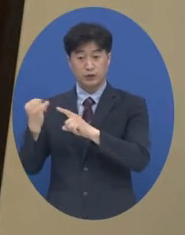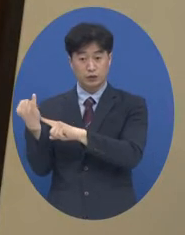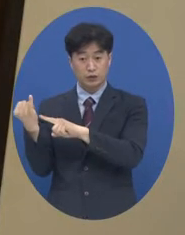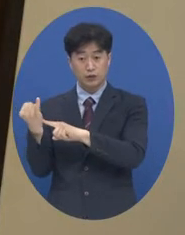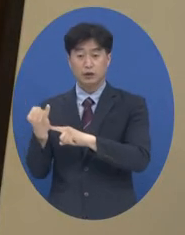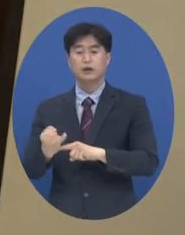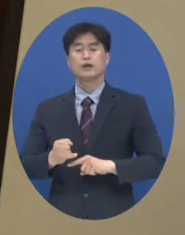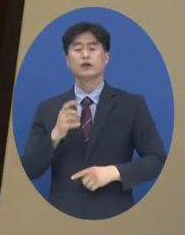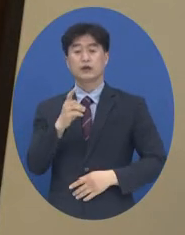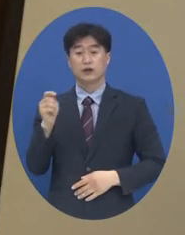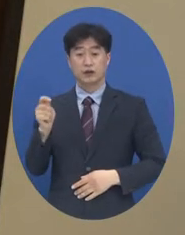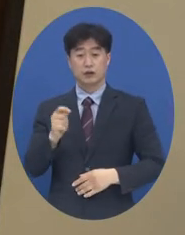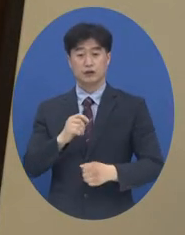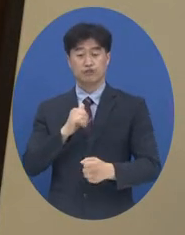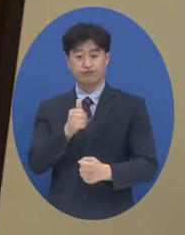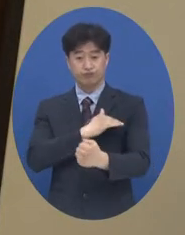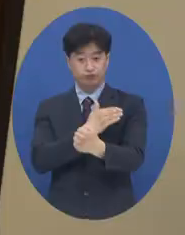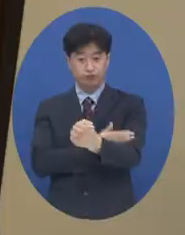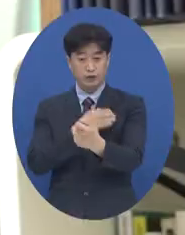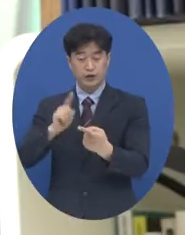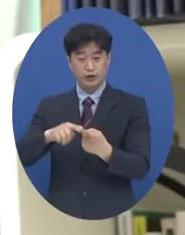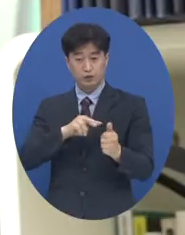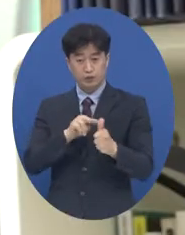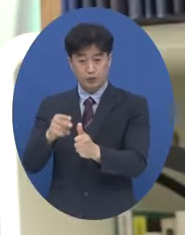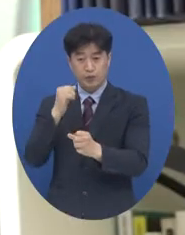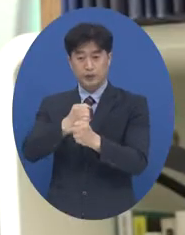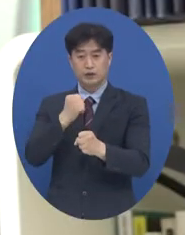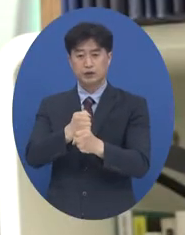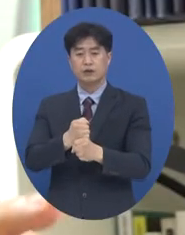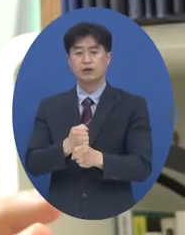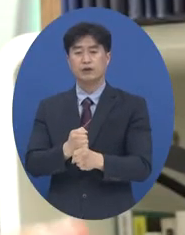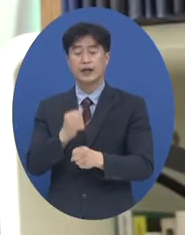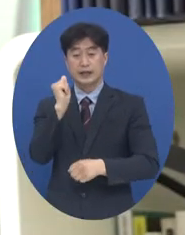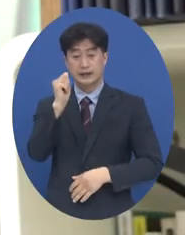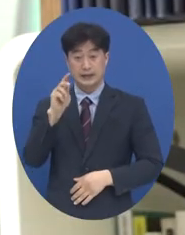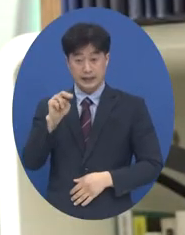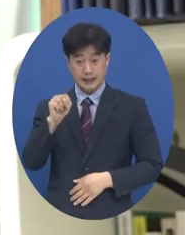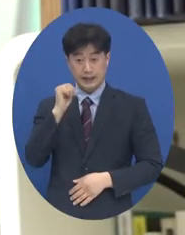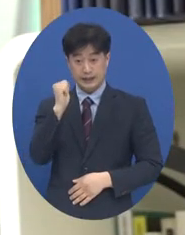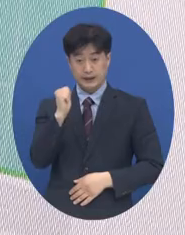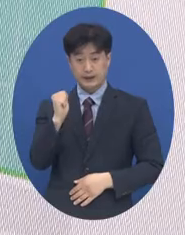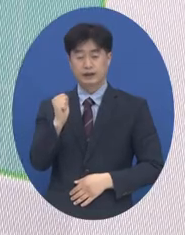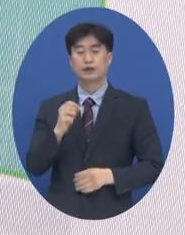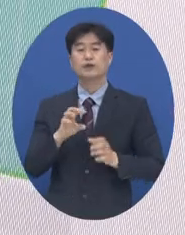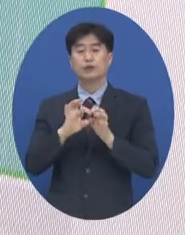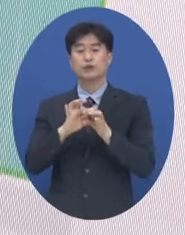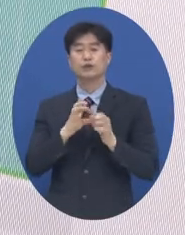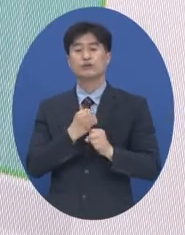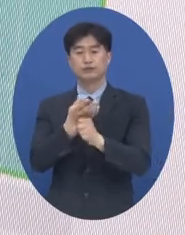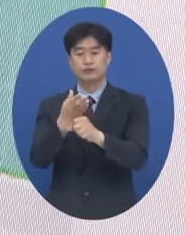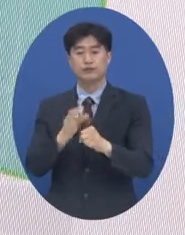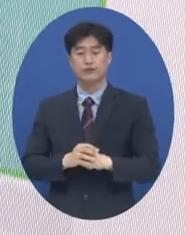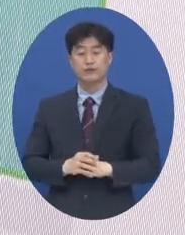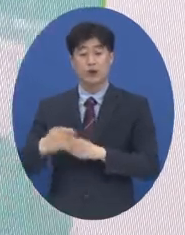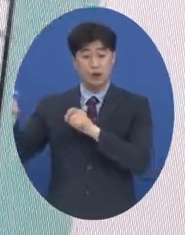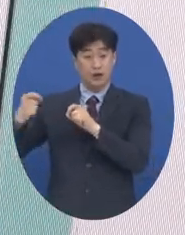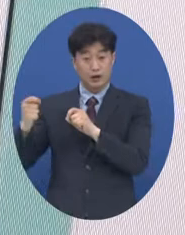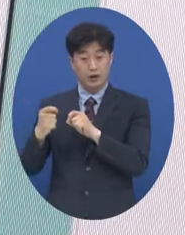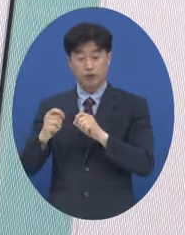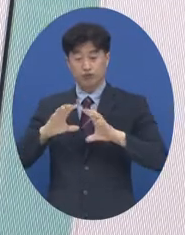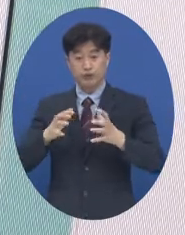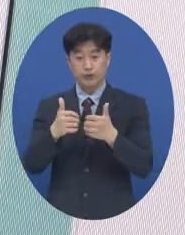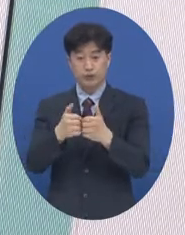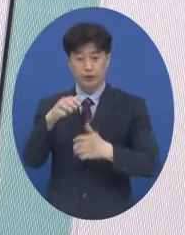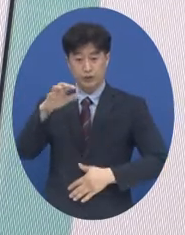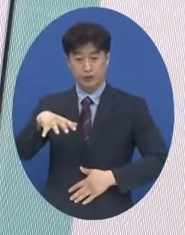씨는 데이터 주권에 관한 콘텐츠를 직접 제작해 사회 관계망 서비스를 통해 알립니다. 다가오는 데이터 주권